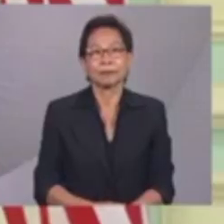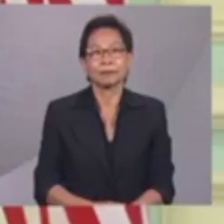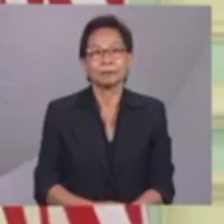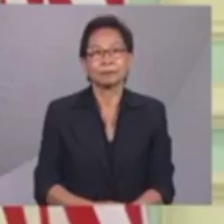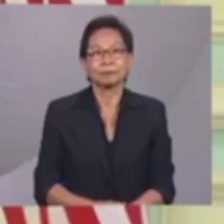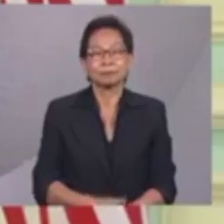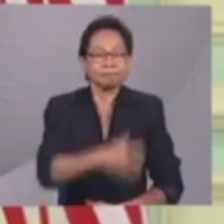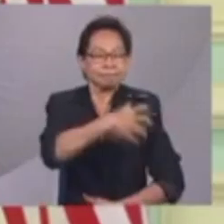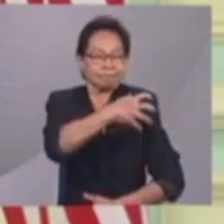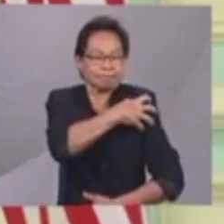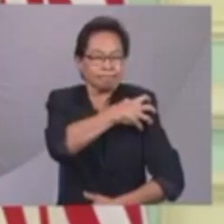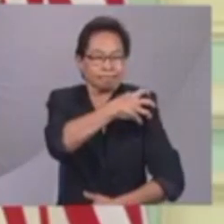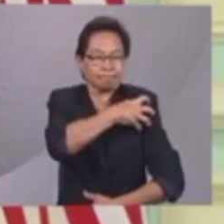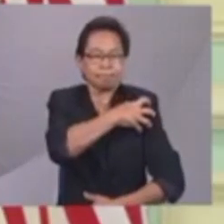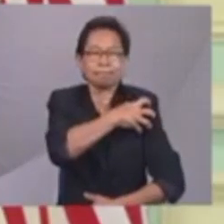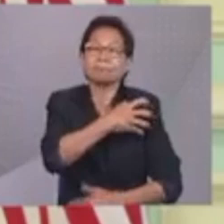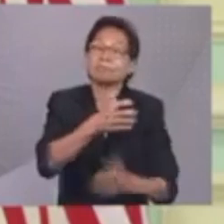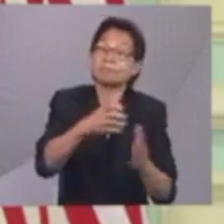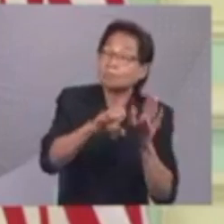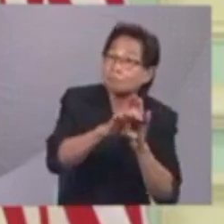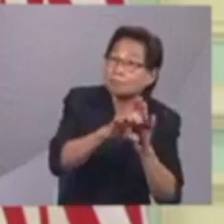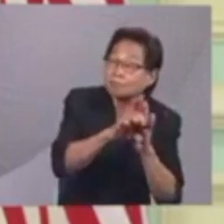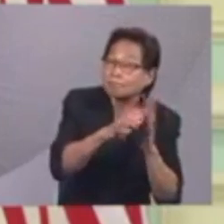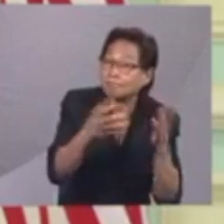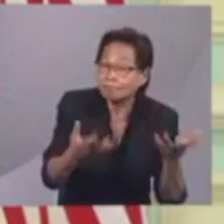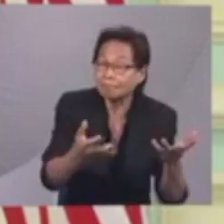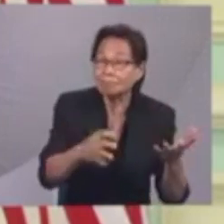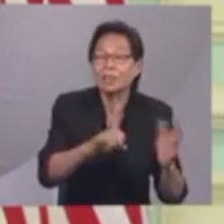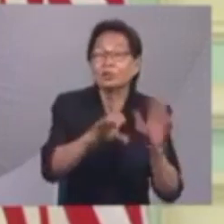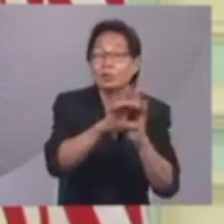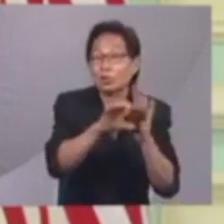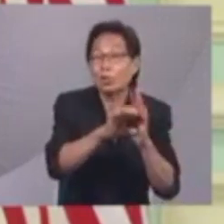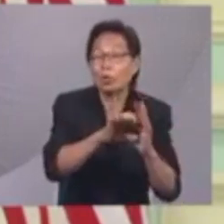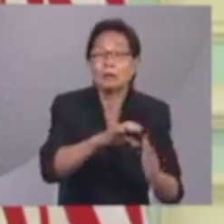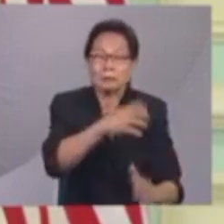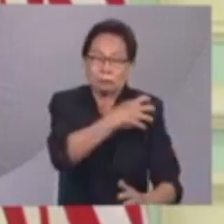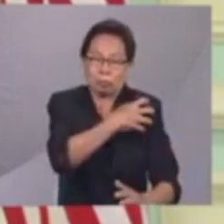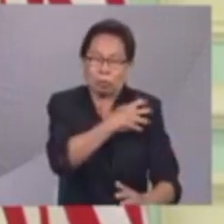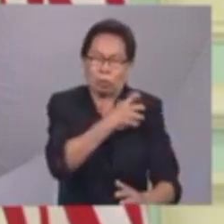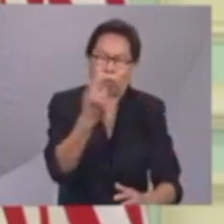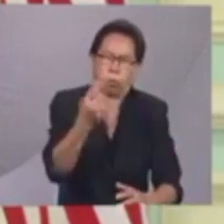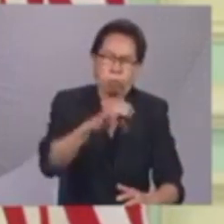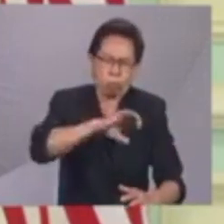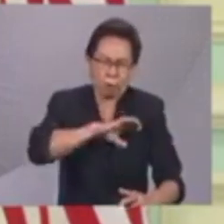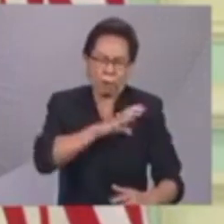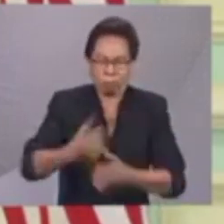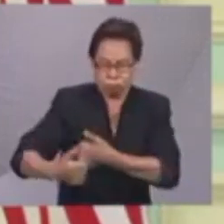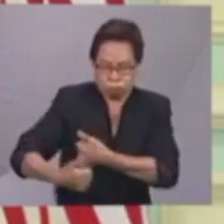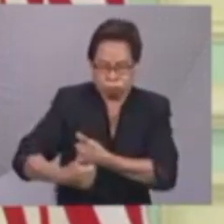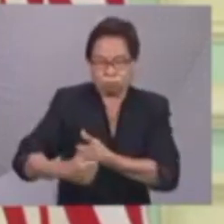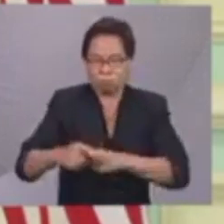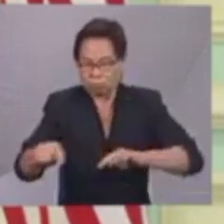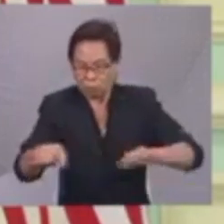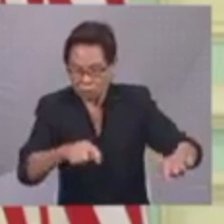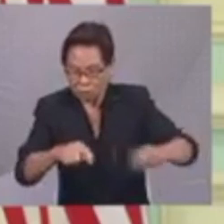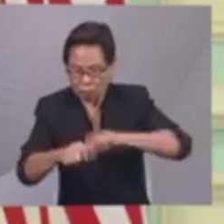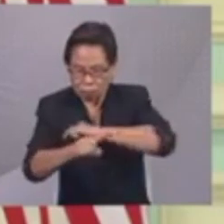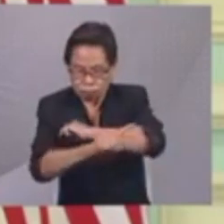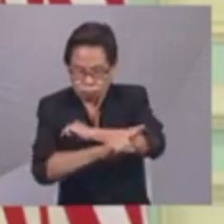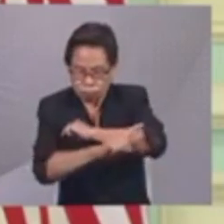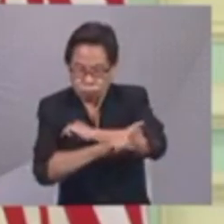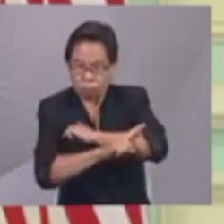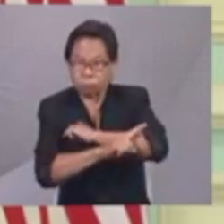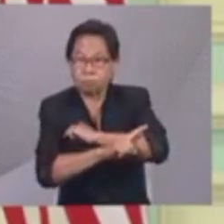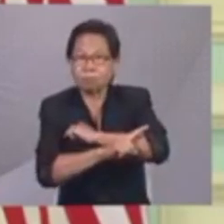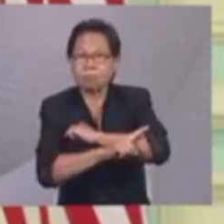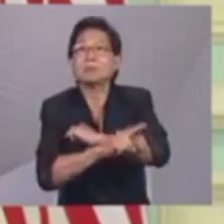Pihak berkuasa, seperti yang saya sebutkan sentiasa, akan mengambil tindakan undang-undang